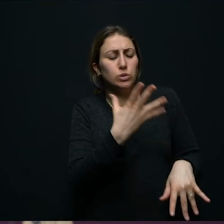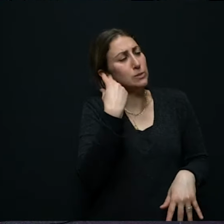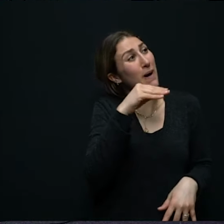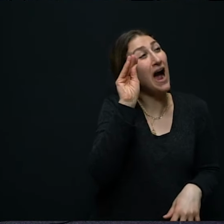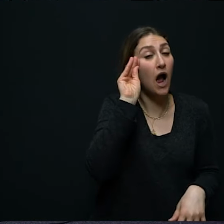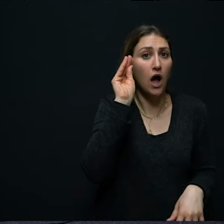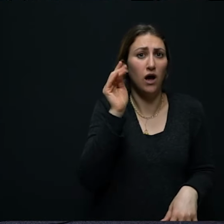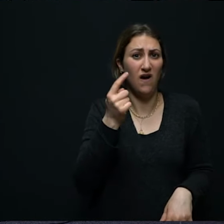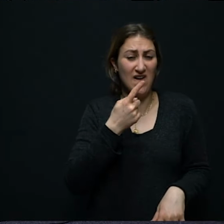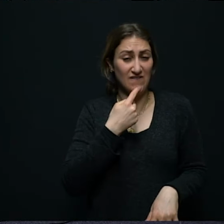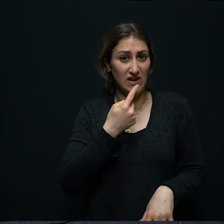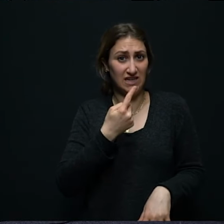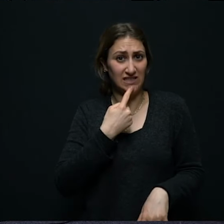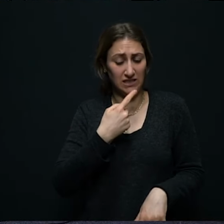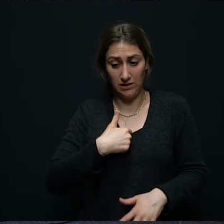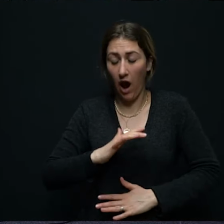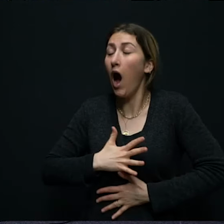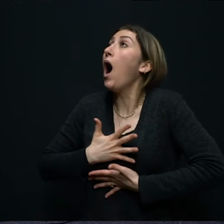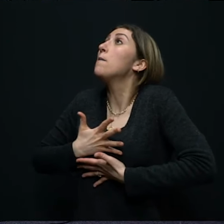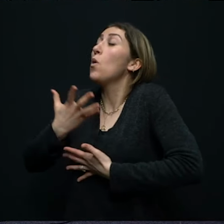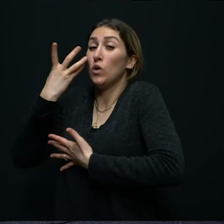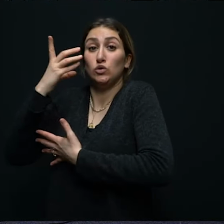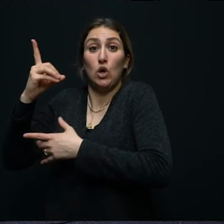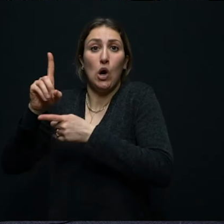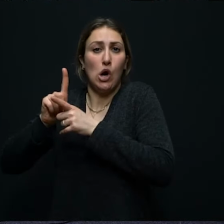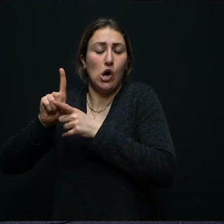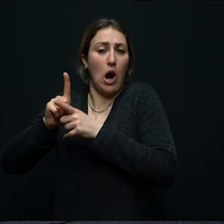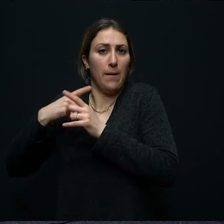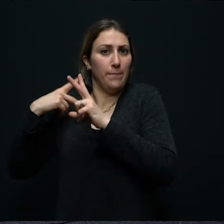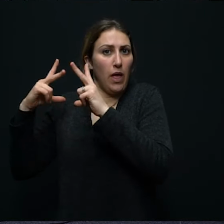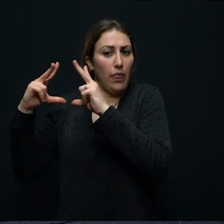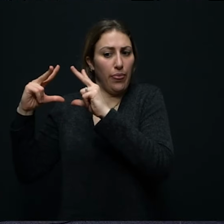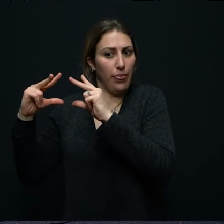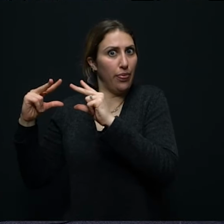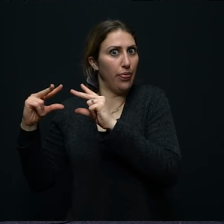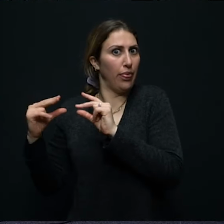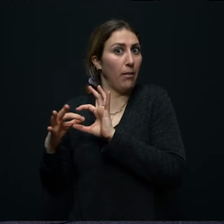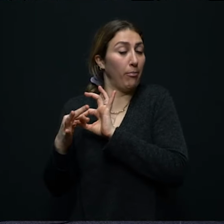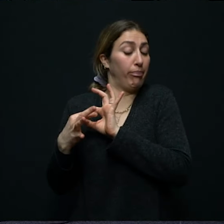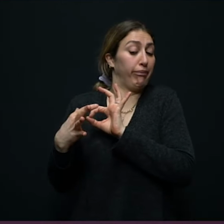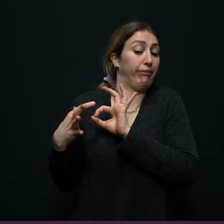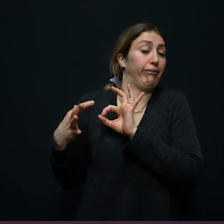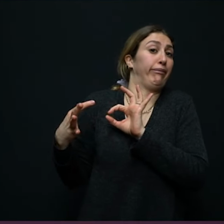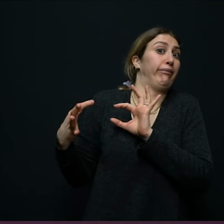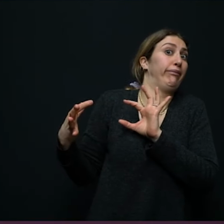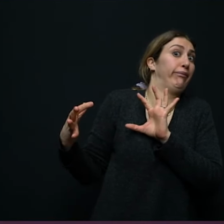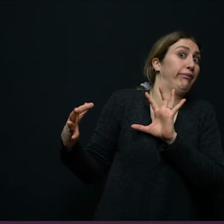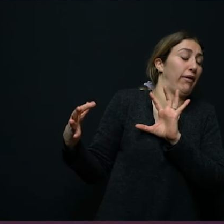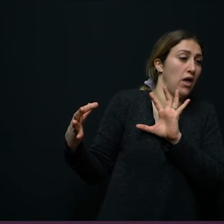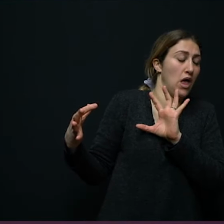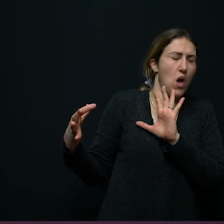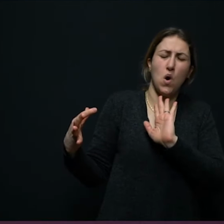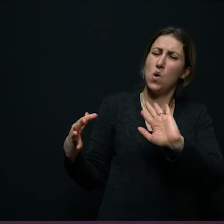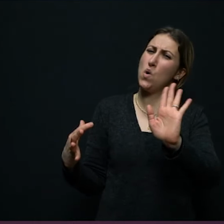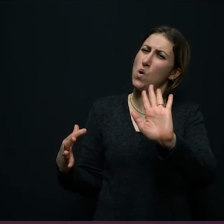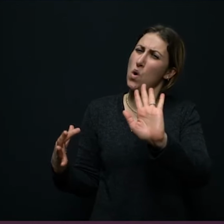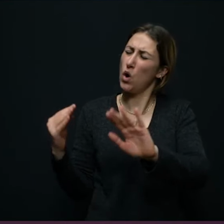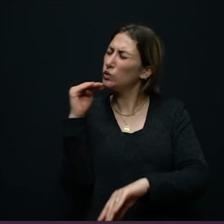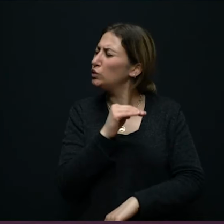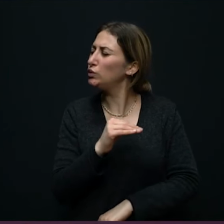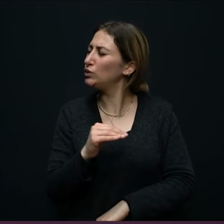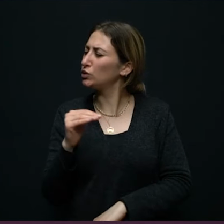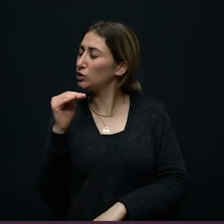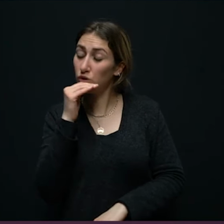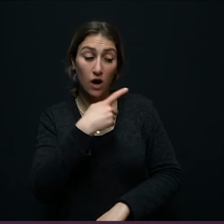urgent urgent vraiment de te ressaisir de retrouver son premier amour d'aller là où tu l'as laissé tomber de le ramasser